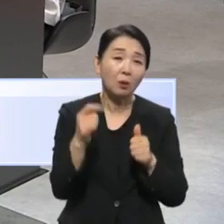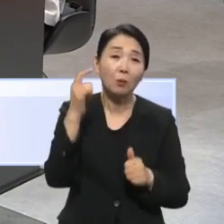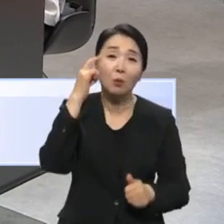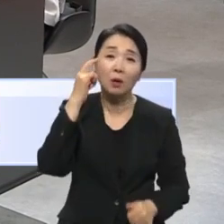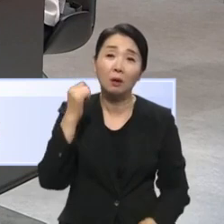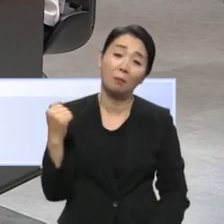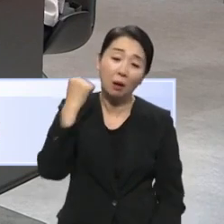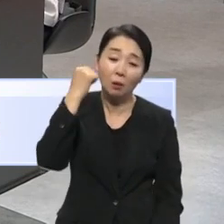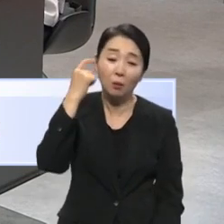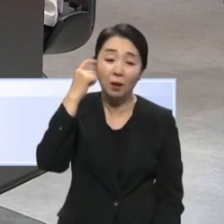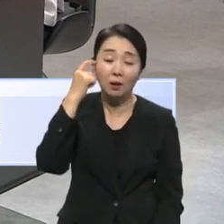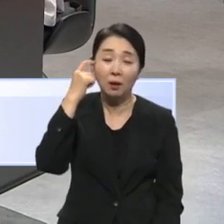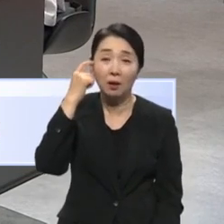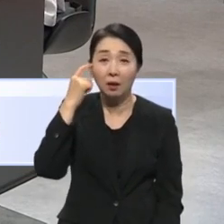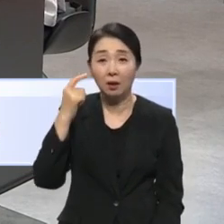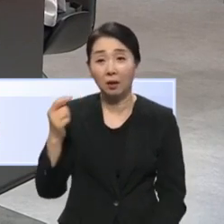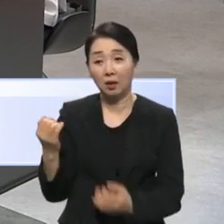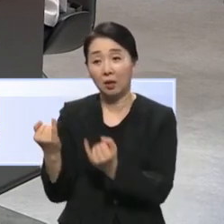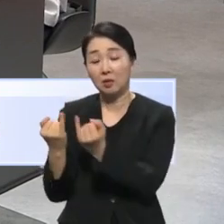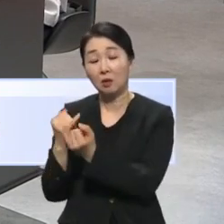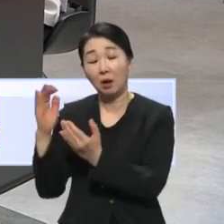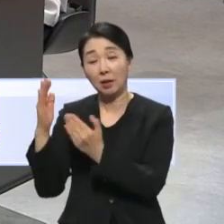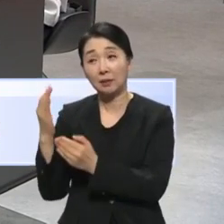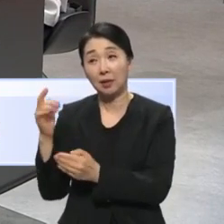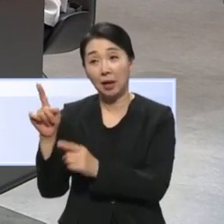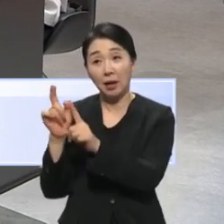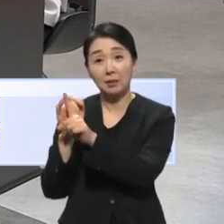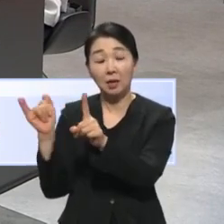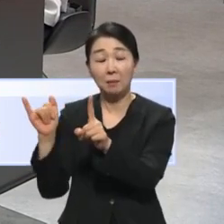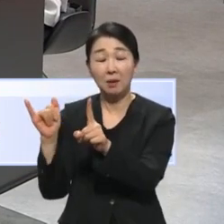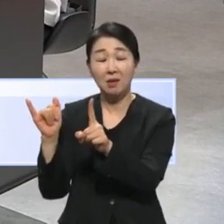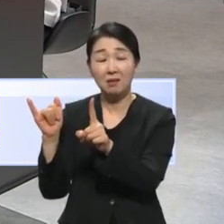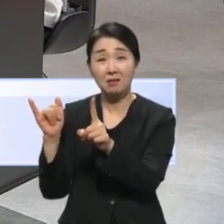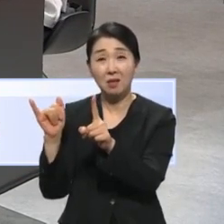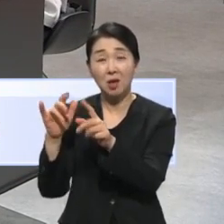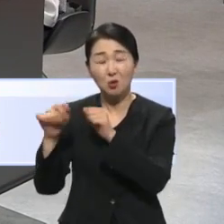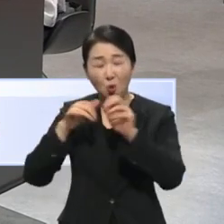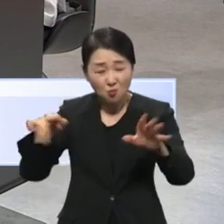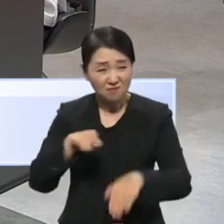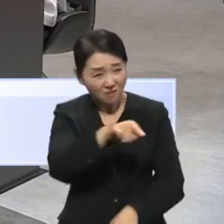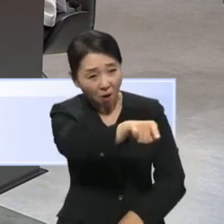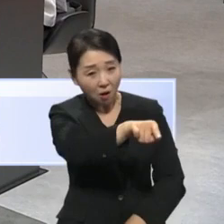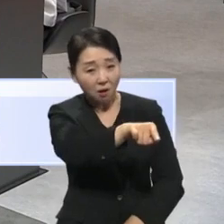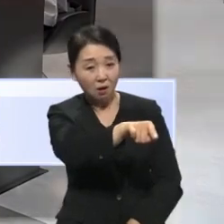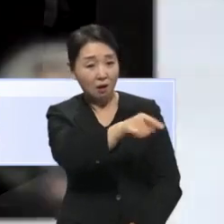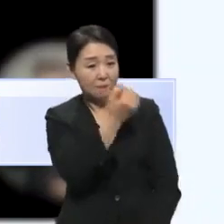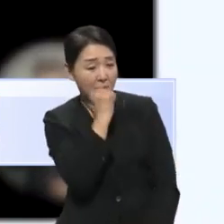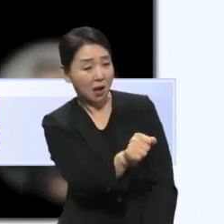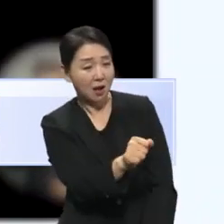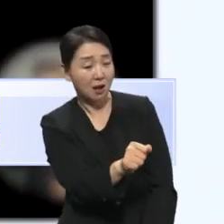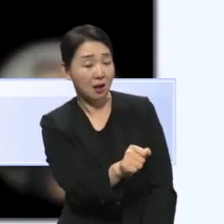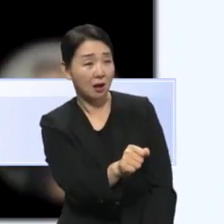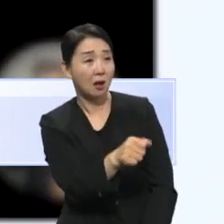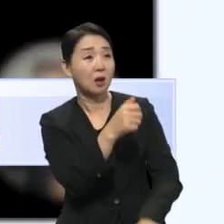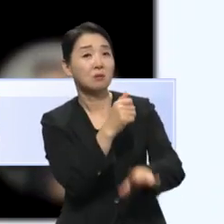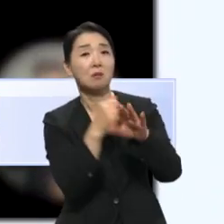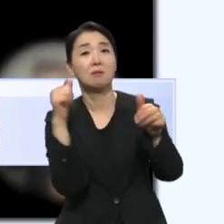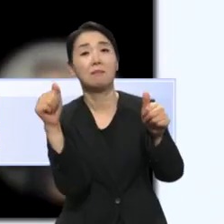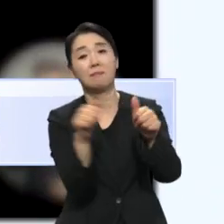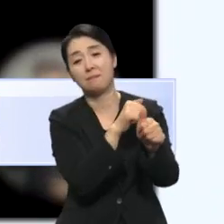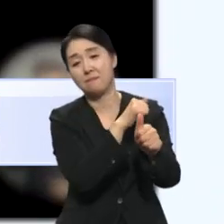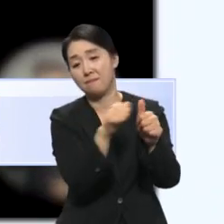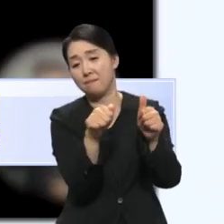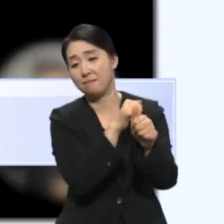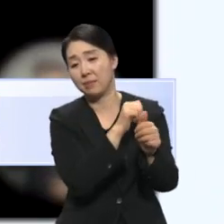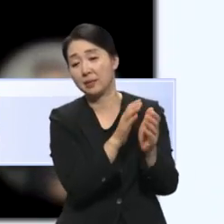그들은 피해자가자신들이여학생중 한명에대한악의적인소문을퍼뜨렸다고비난하면서사건이시작되었다고주장합니다 .예